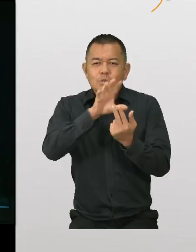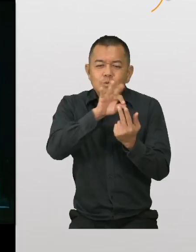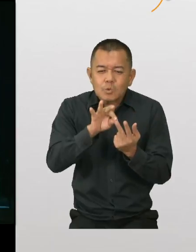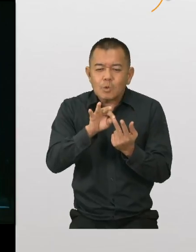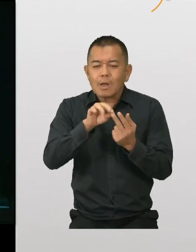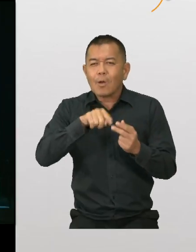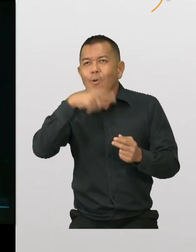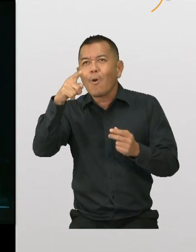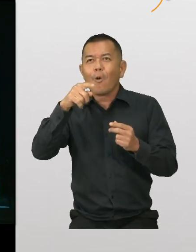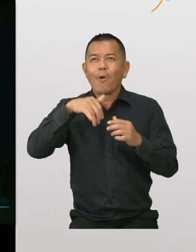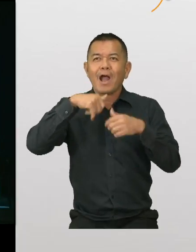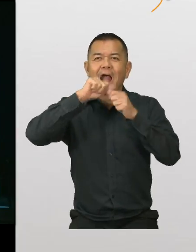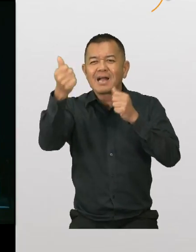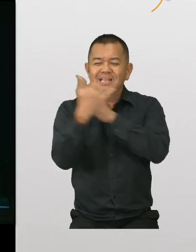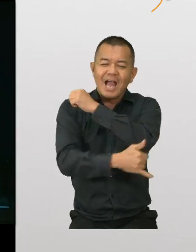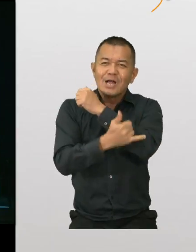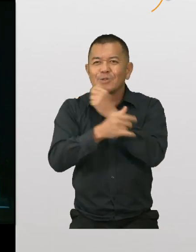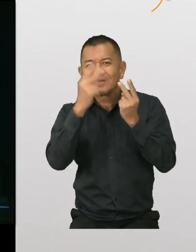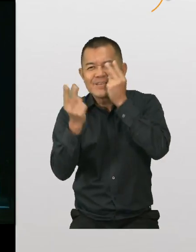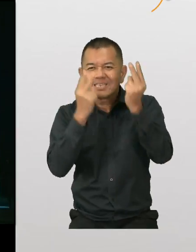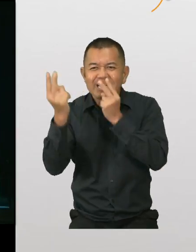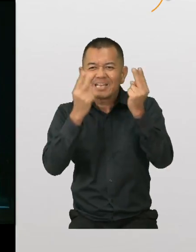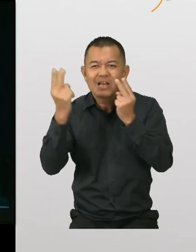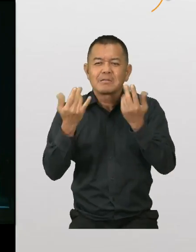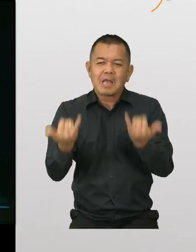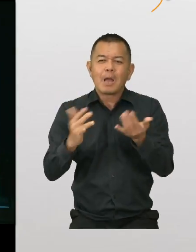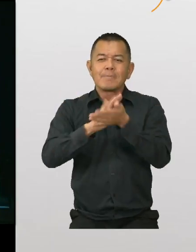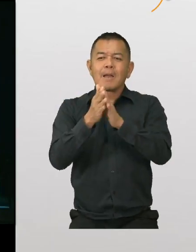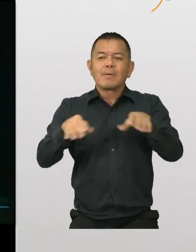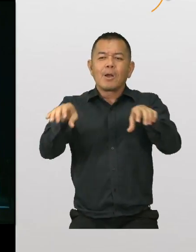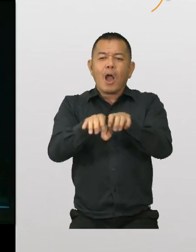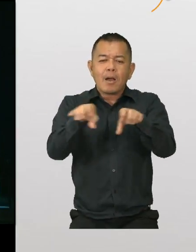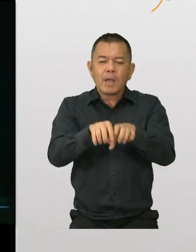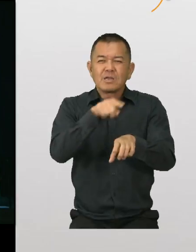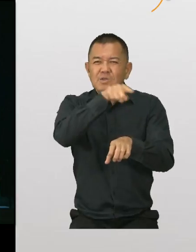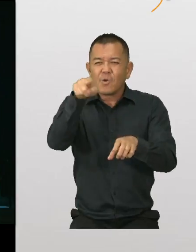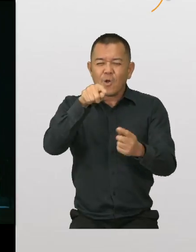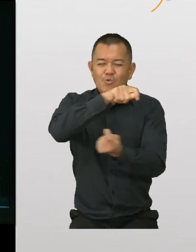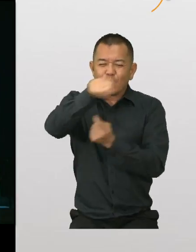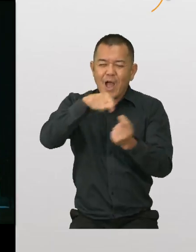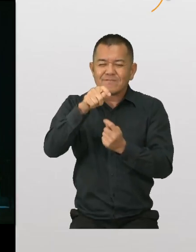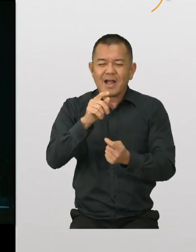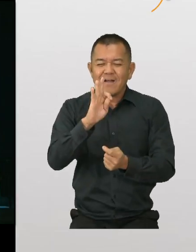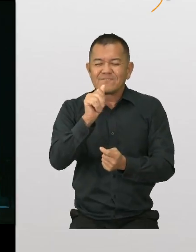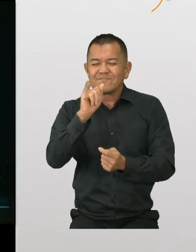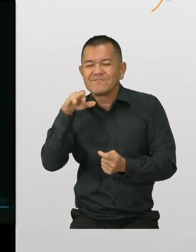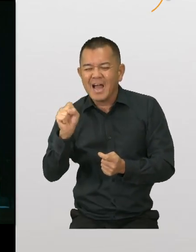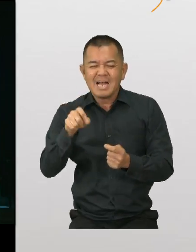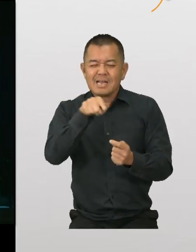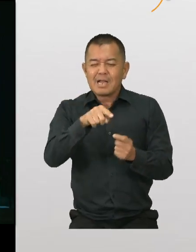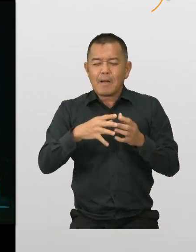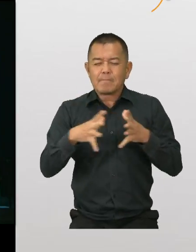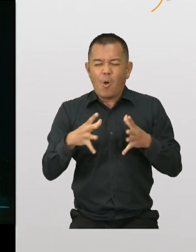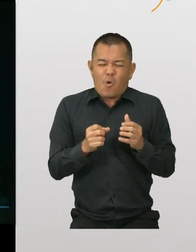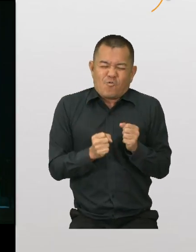common. 游展， Travel fairs are always packed with crowds, 并且每年不止一次。目前 and 正有一个 there are 旅 more 游 than 展 one fair